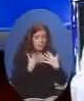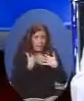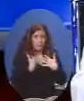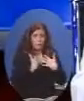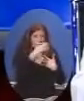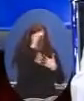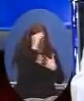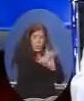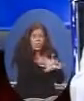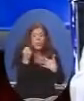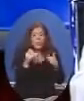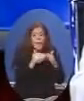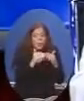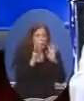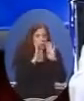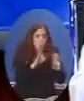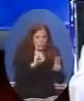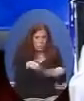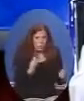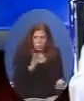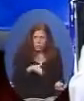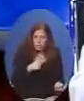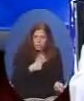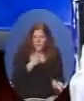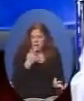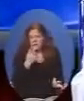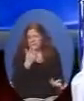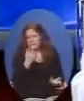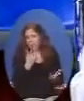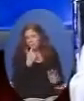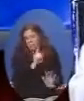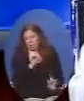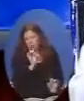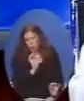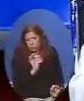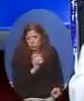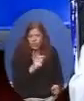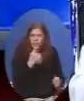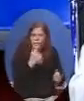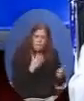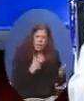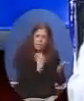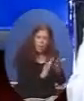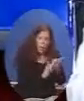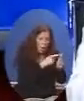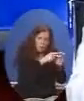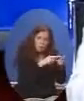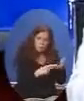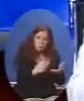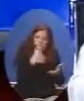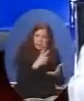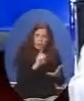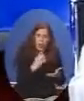לה את הילד. אני לא האמנתי שזה יכול להיות, אני גם הייתי מאוד סקפטי בהתחלה, וכאשר הציגה בפני את כל ההוכחות, וראיתי שבעצם